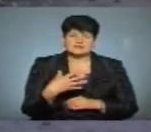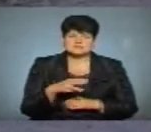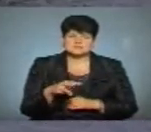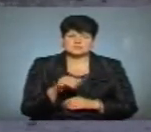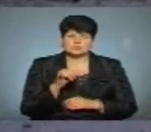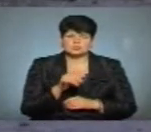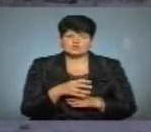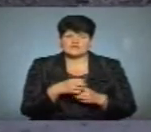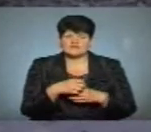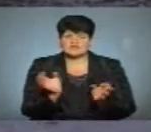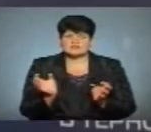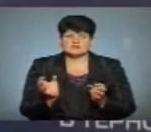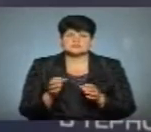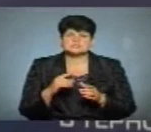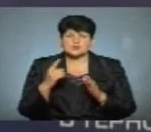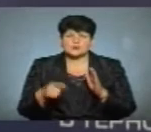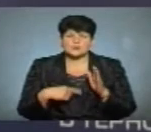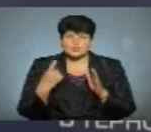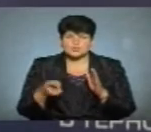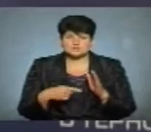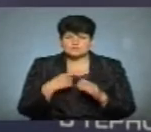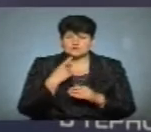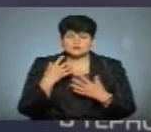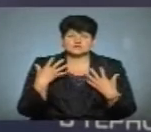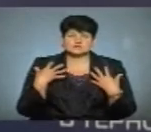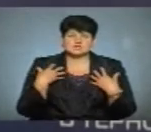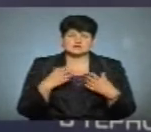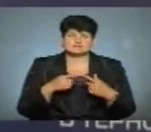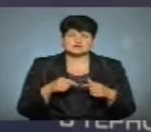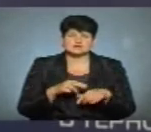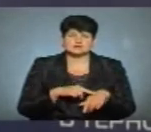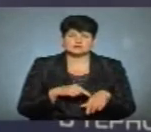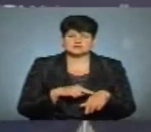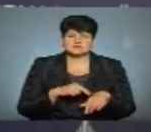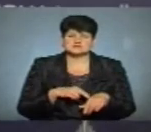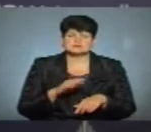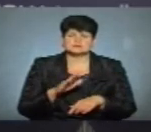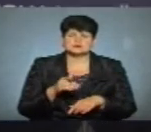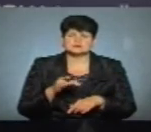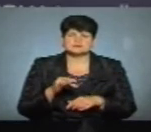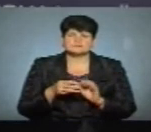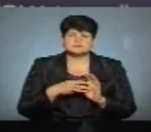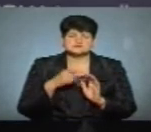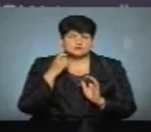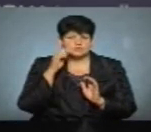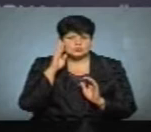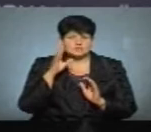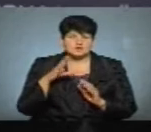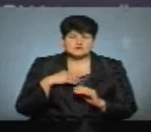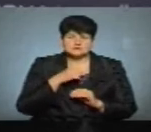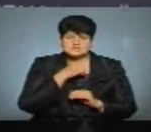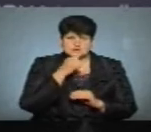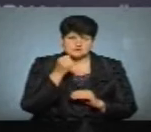нього відірвалося колесо, каже начальник Тернопільського відділення поліції Володимир Герасимів. Восьмирічний хлопчик разом із своєю